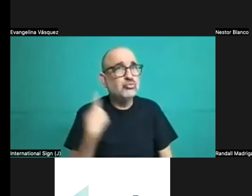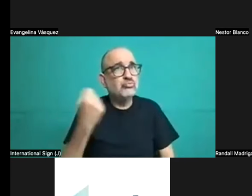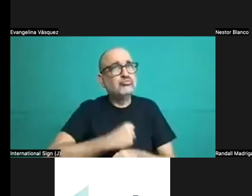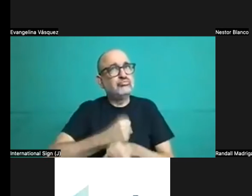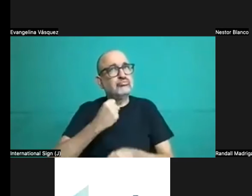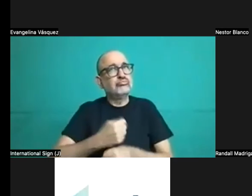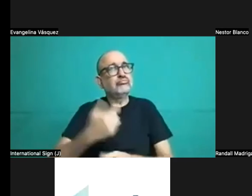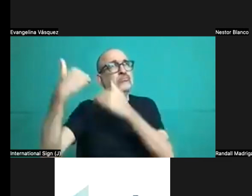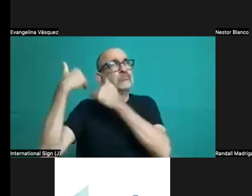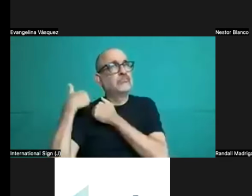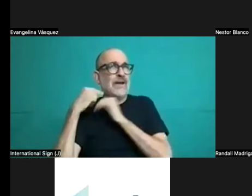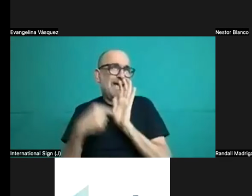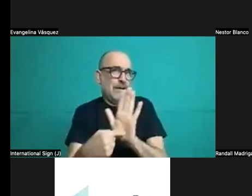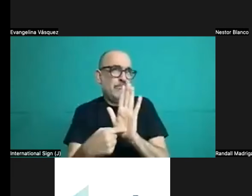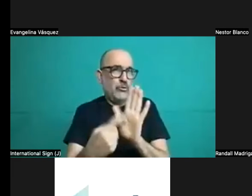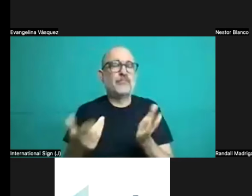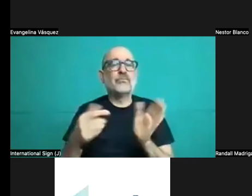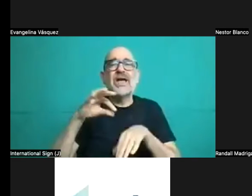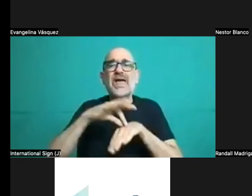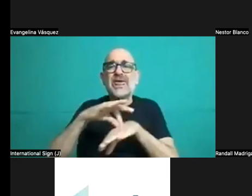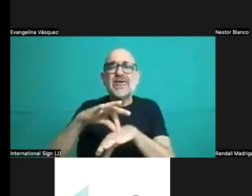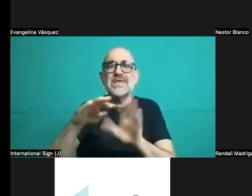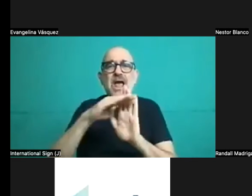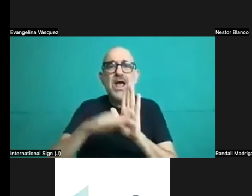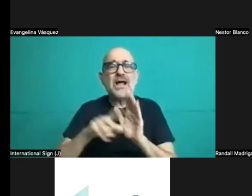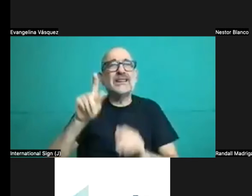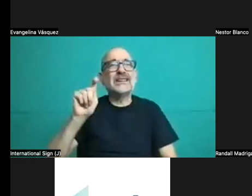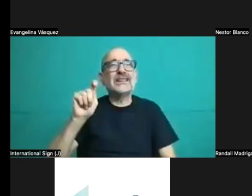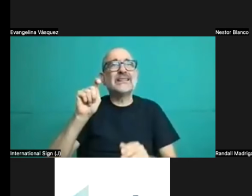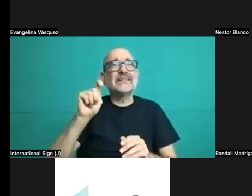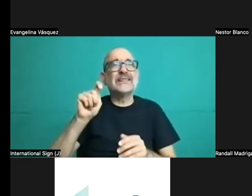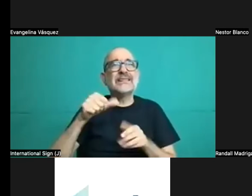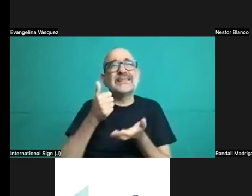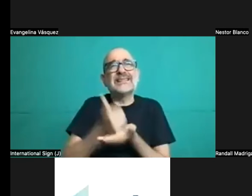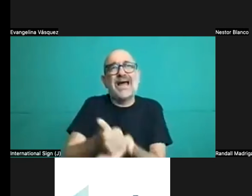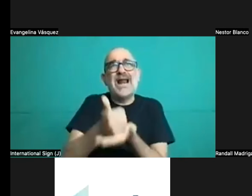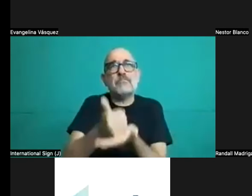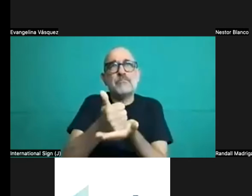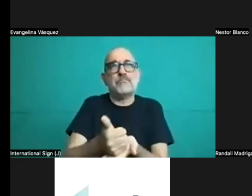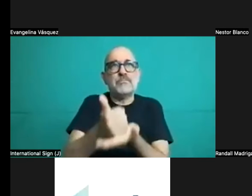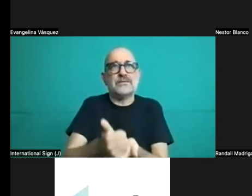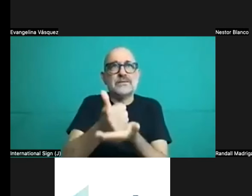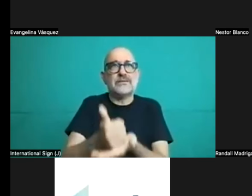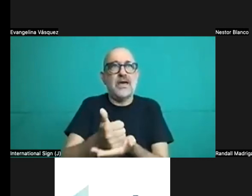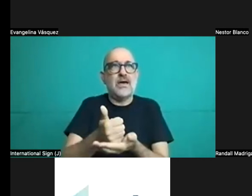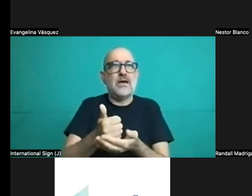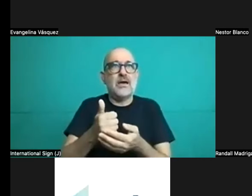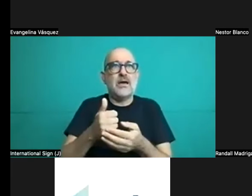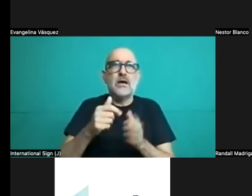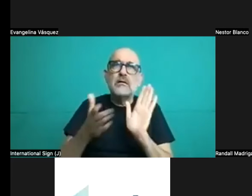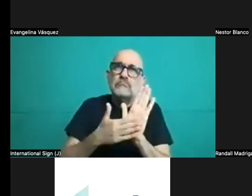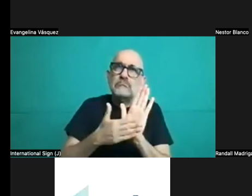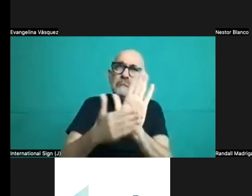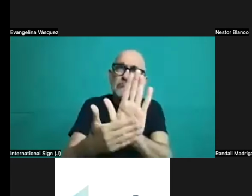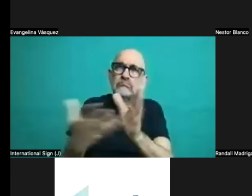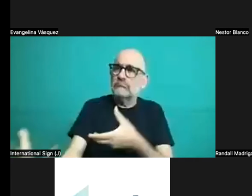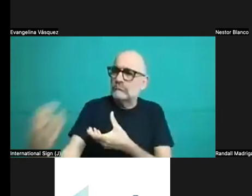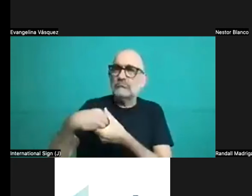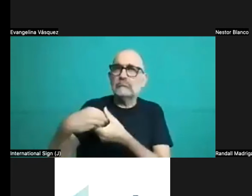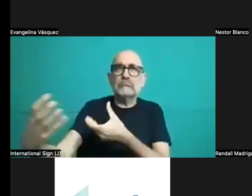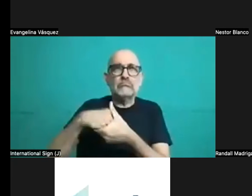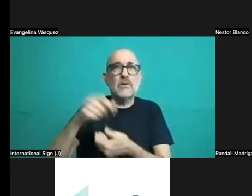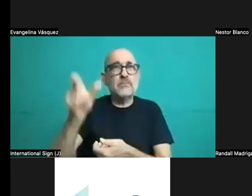engageons des clients, des patients, pardon, qu'ils nous aident à savoir quelle est leur perspective qu'il manque